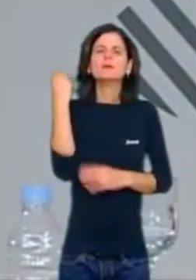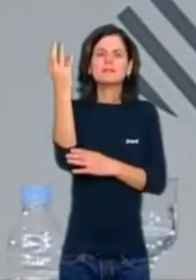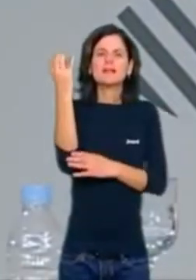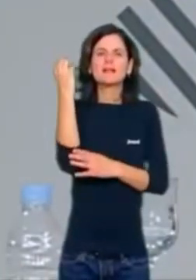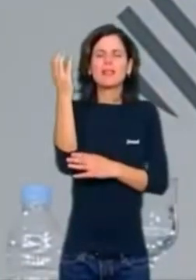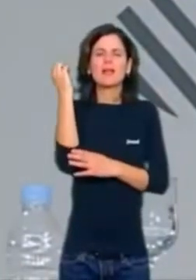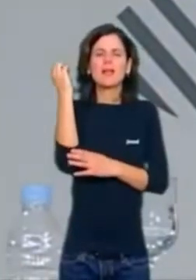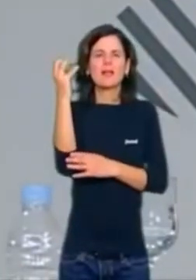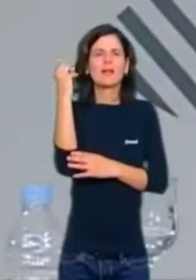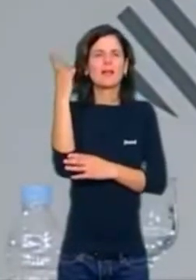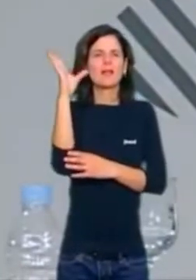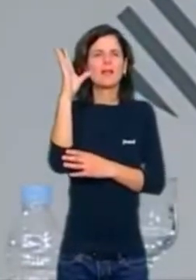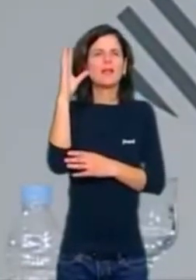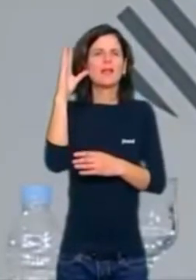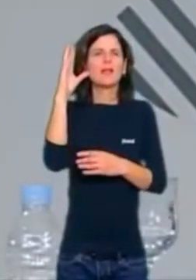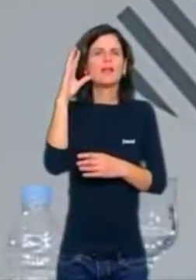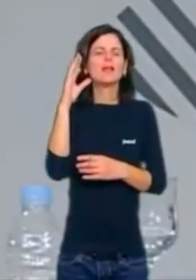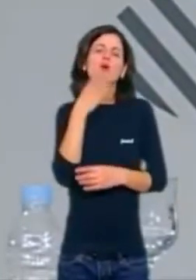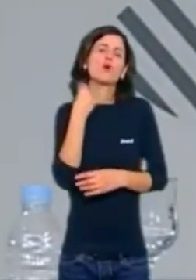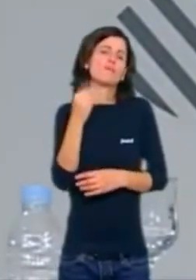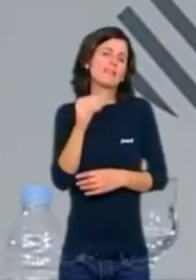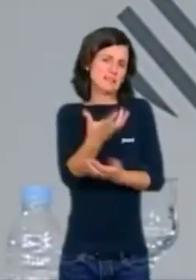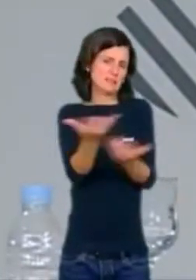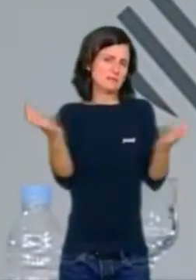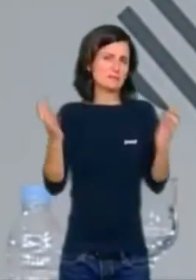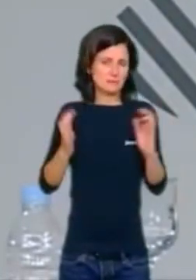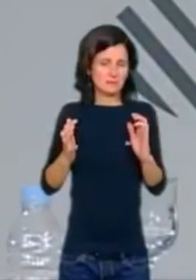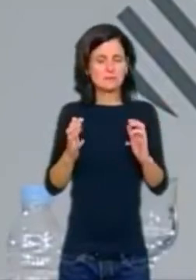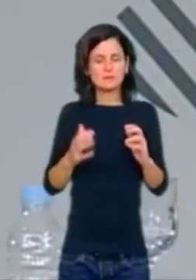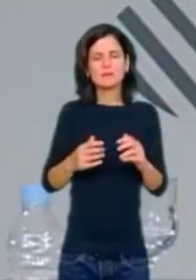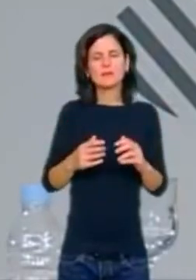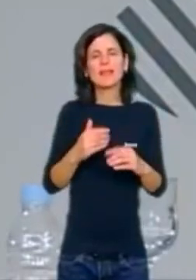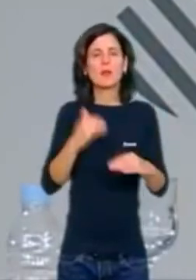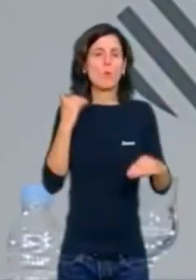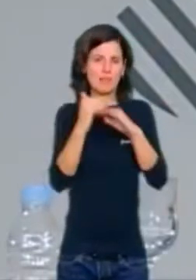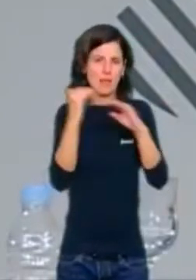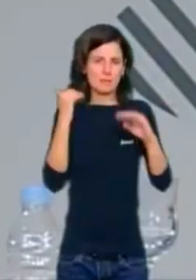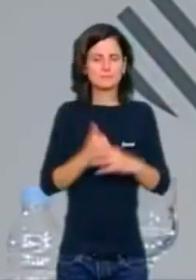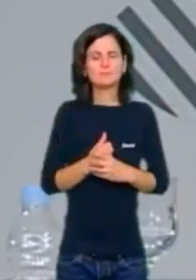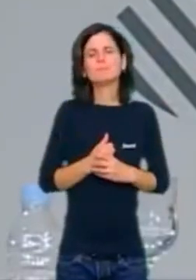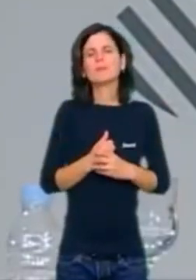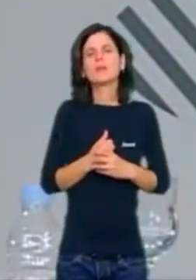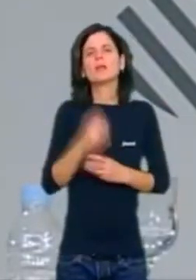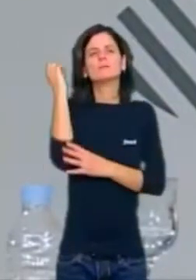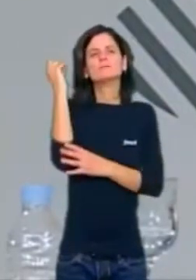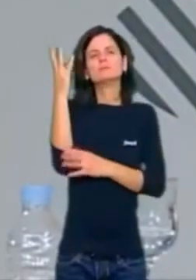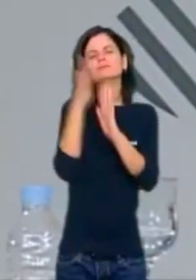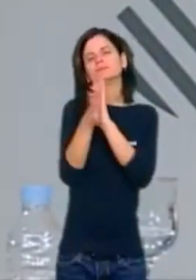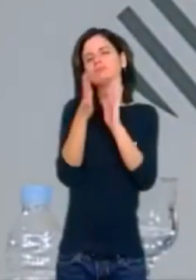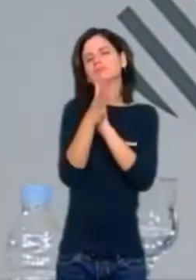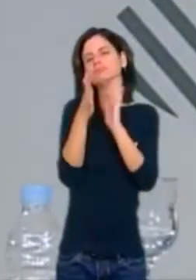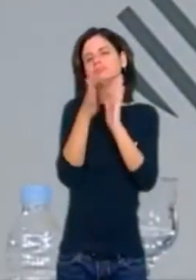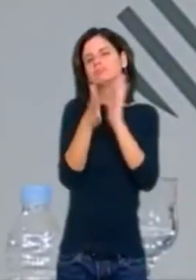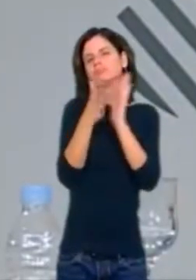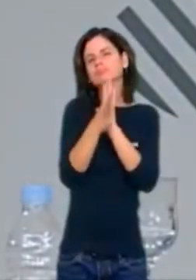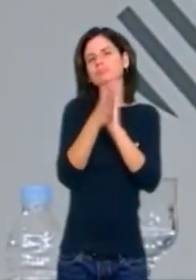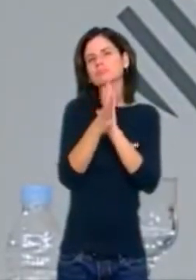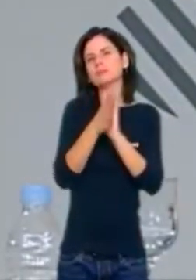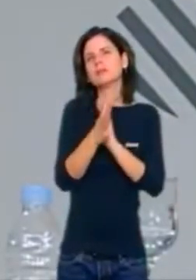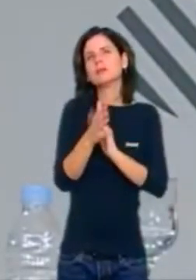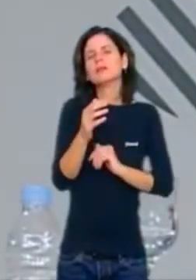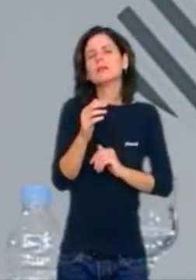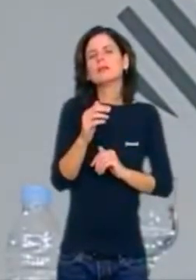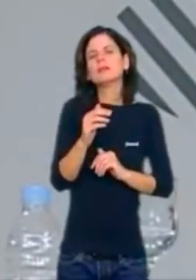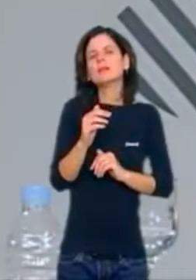no? En un àmbit juvenil, no? I aleshores vaig fer la xerrada sobre igualtat i vaig començar amb una